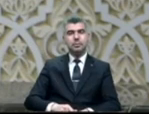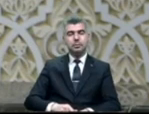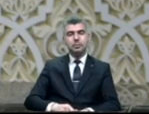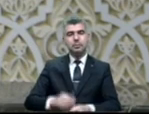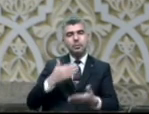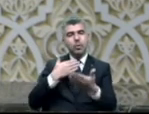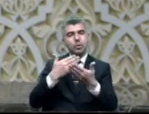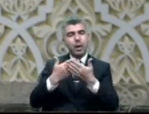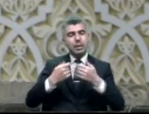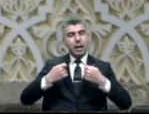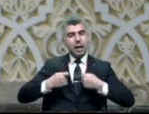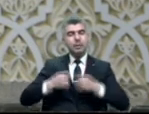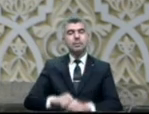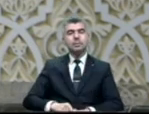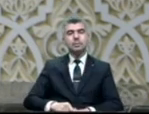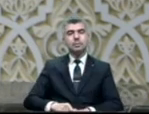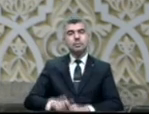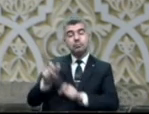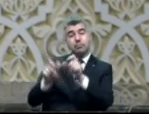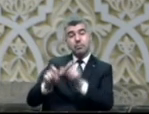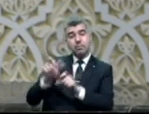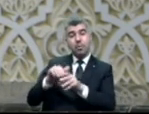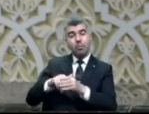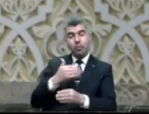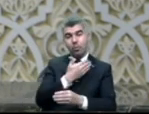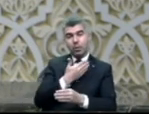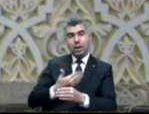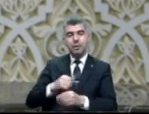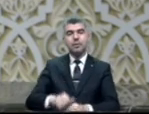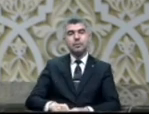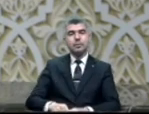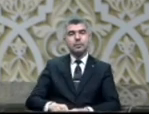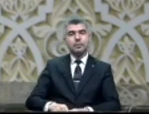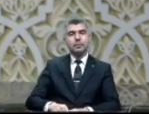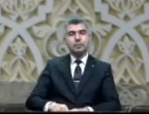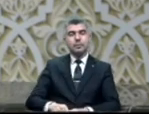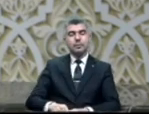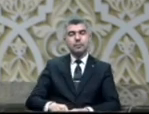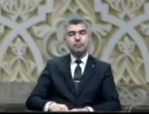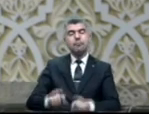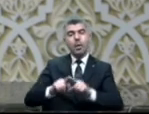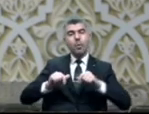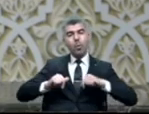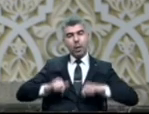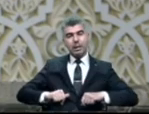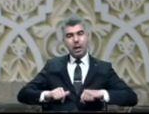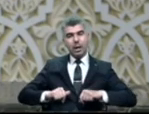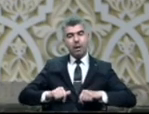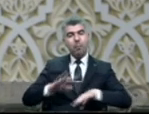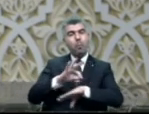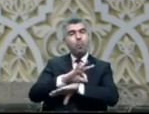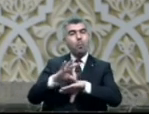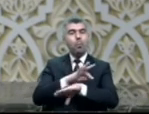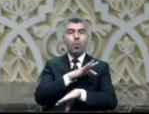شكرا سيد الرئيس، سيدات والساده المستشارون المحترمون. فكتوضع الوزارة الموارد